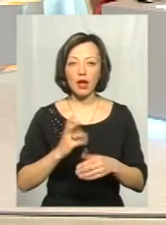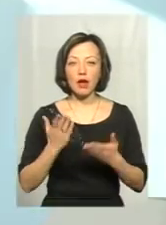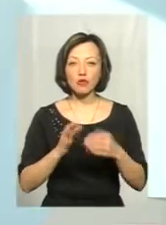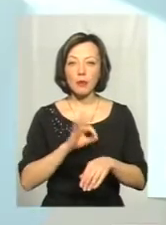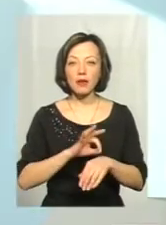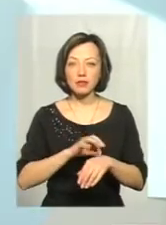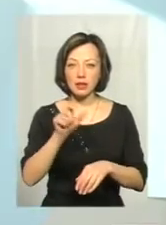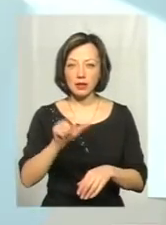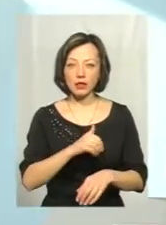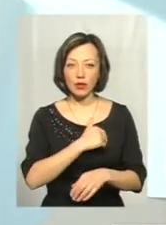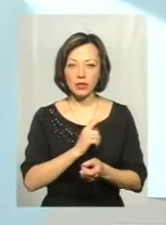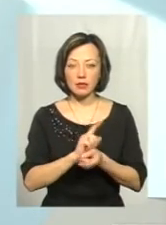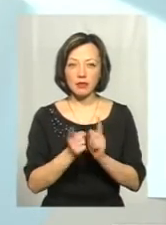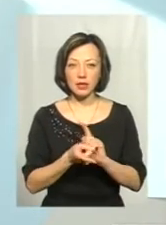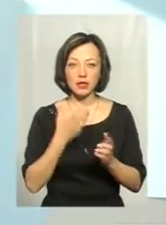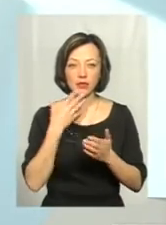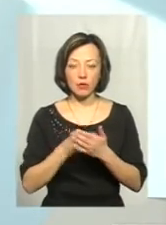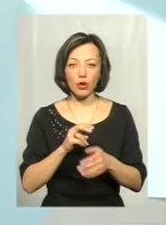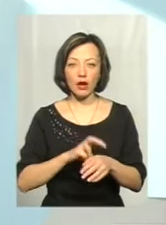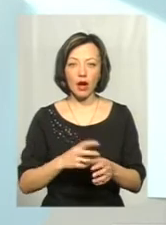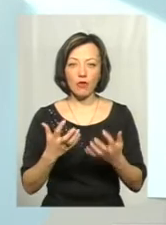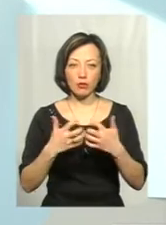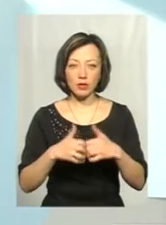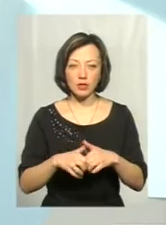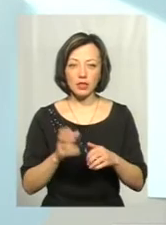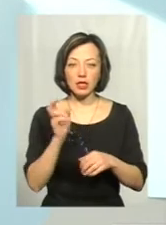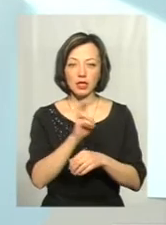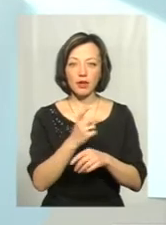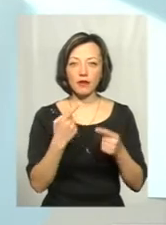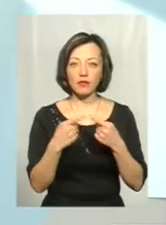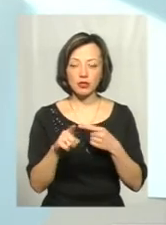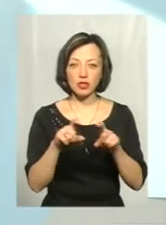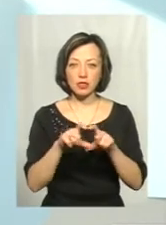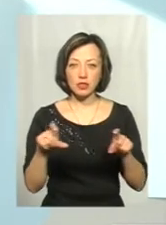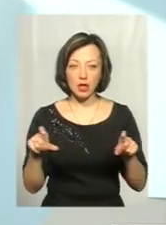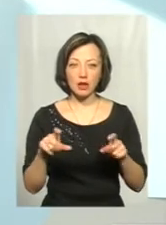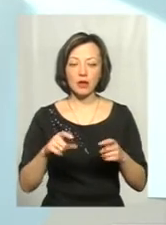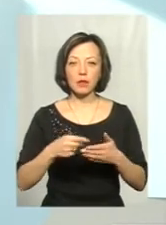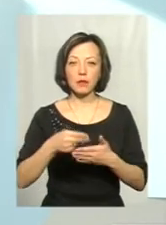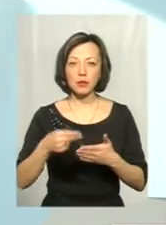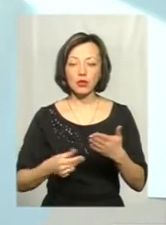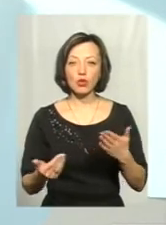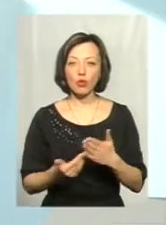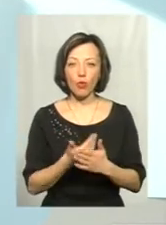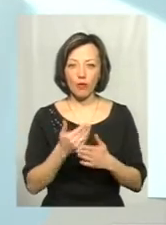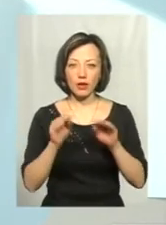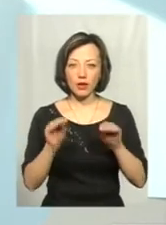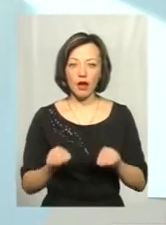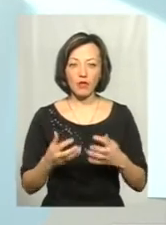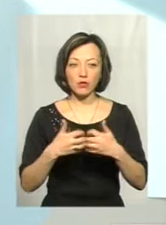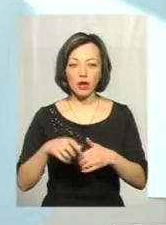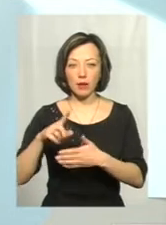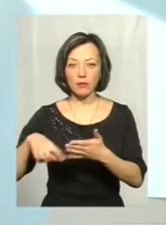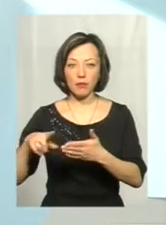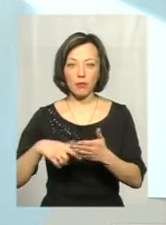Якщо пацієнт захоче змінити свого лікаря, то автоматично він йде в інший заклад до іншого лікаря і укладає нову декларацію, і вона автоматично